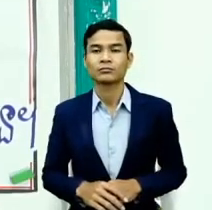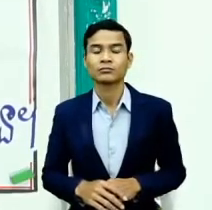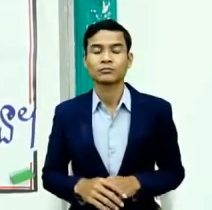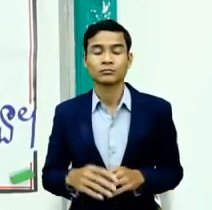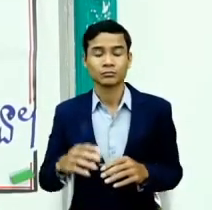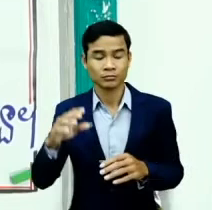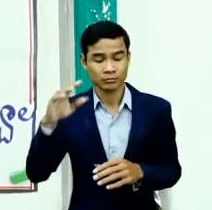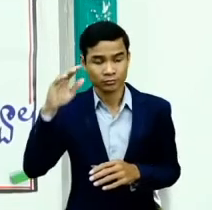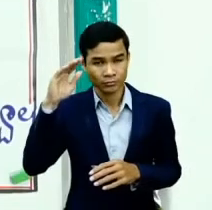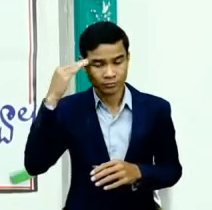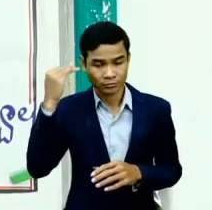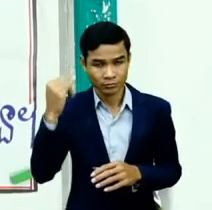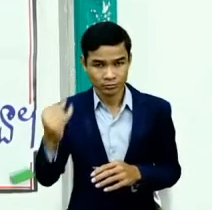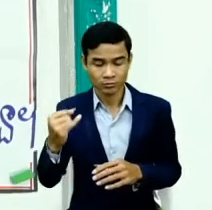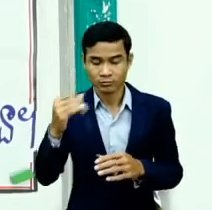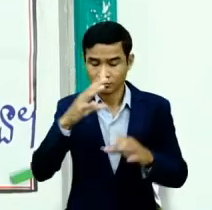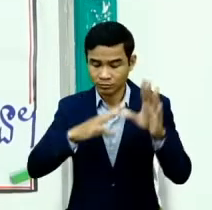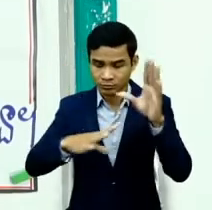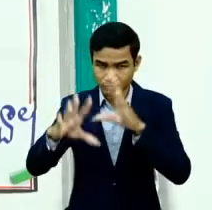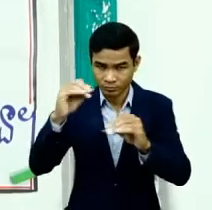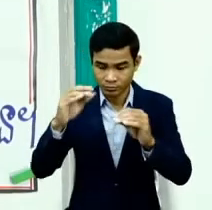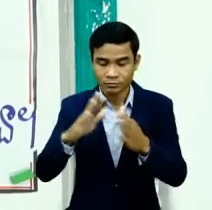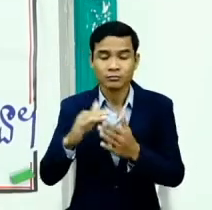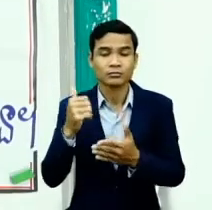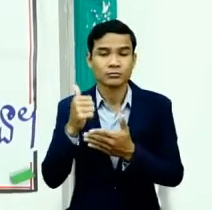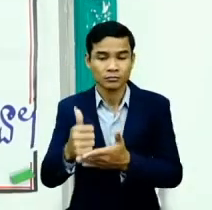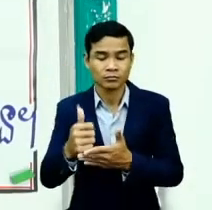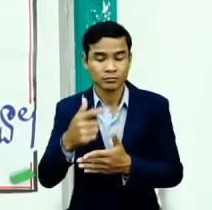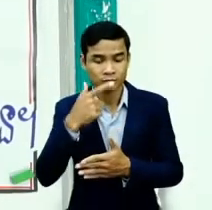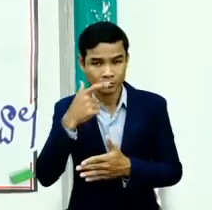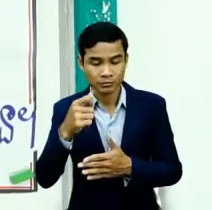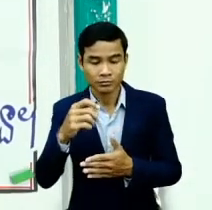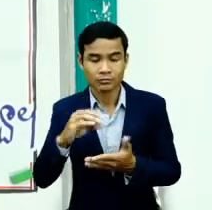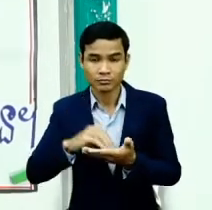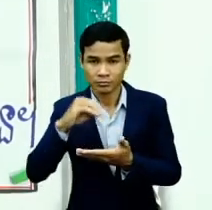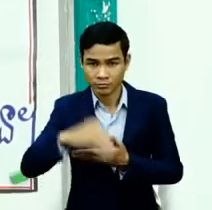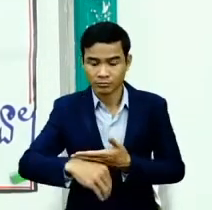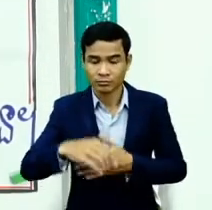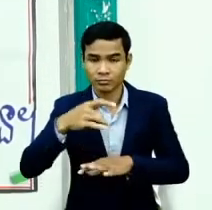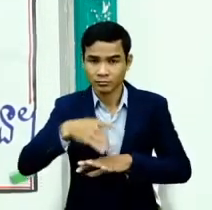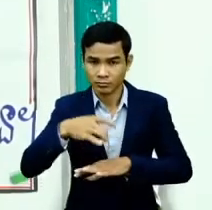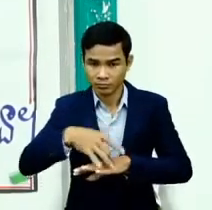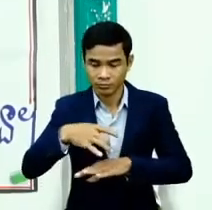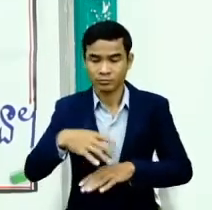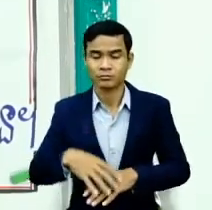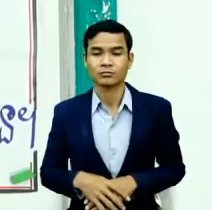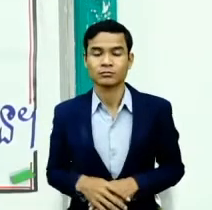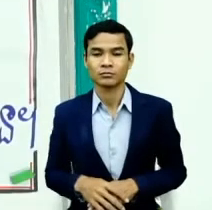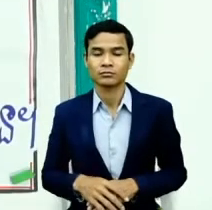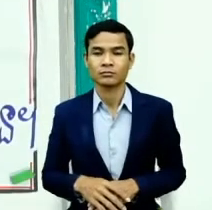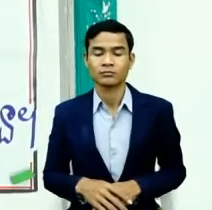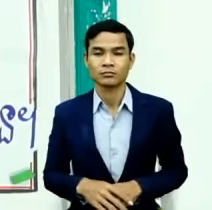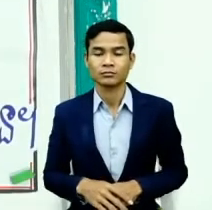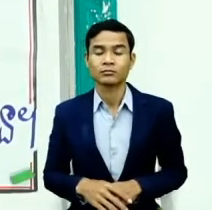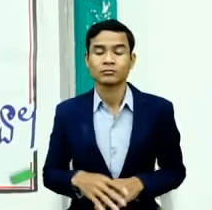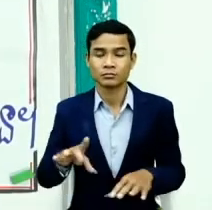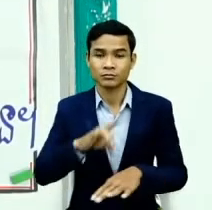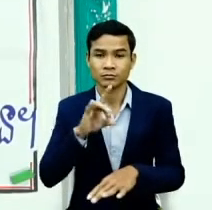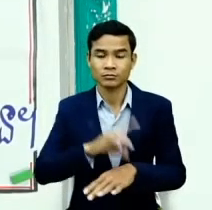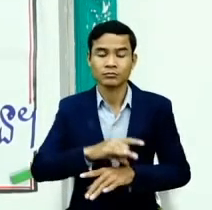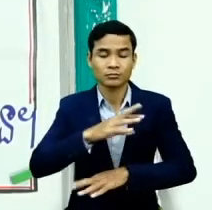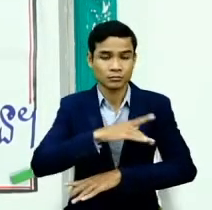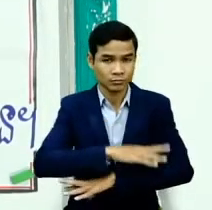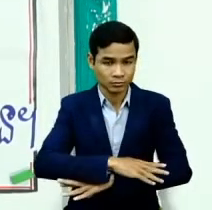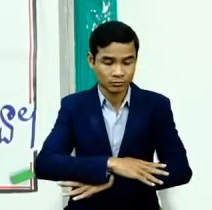ốt riêng phong chuối ở bốc đắm ở lật phong bế tùm